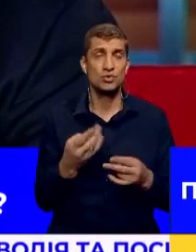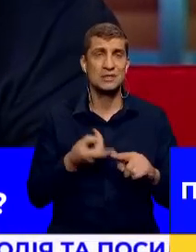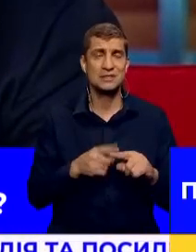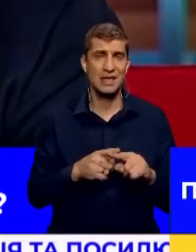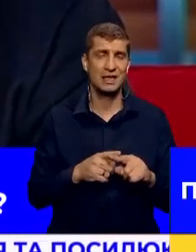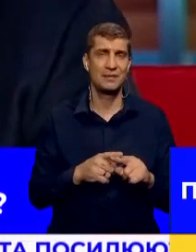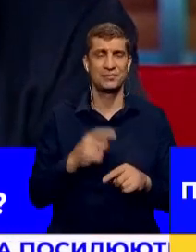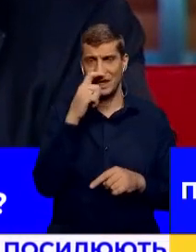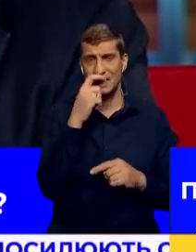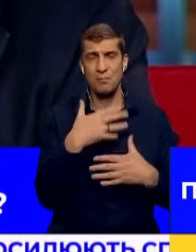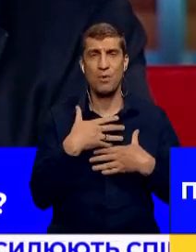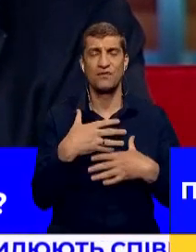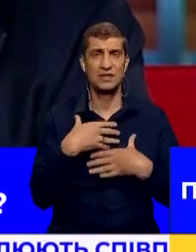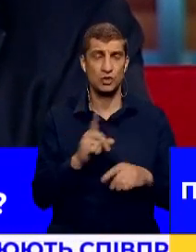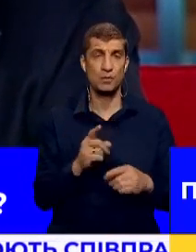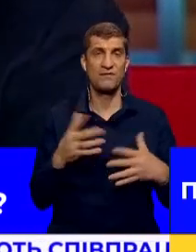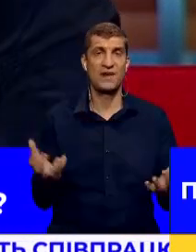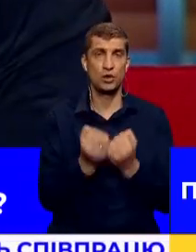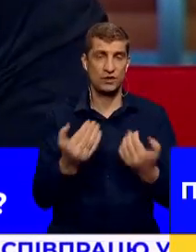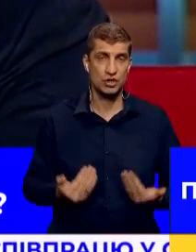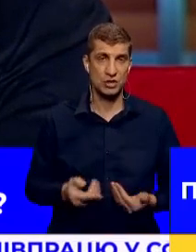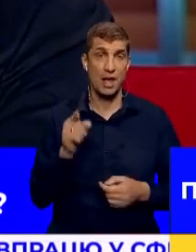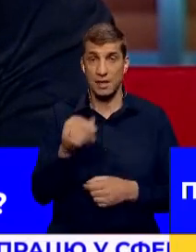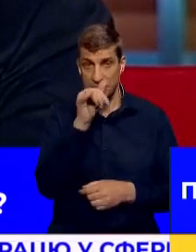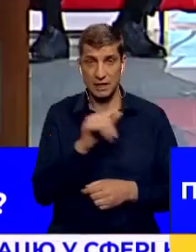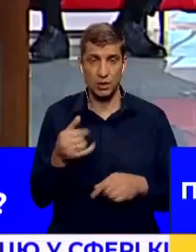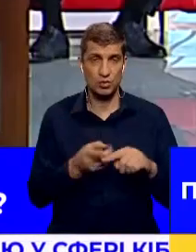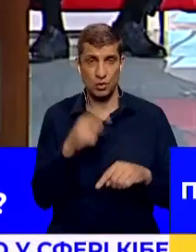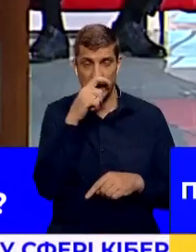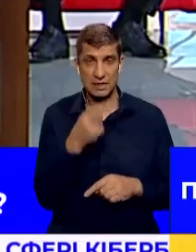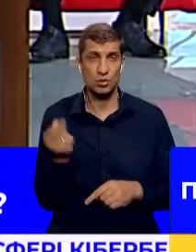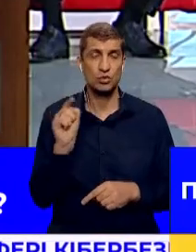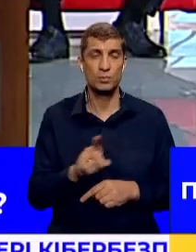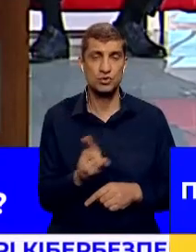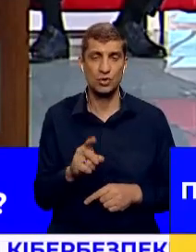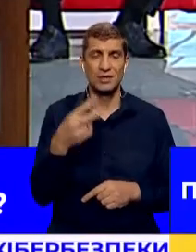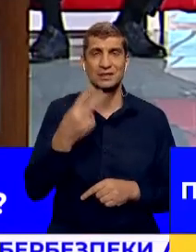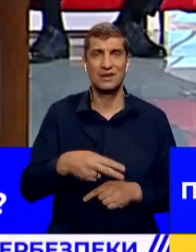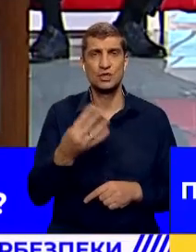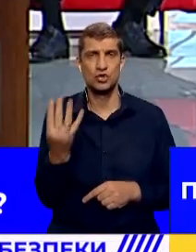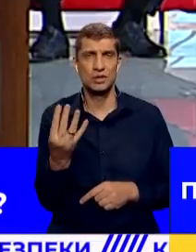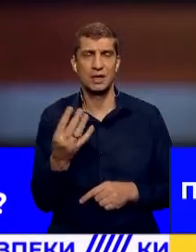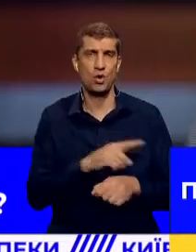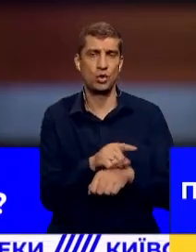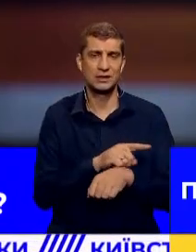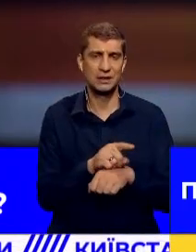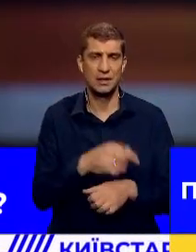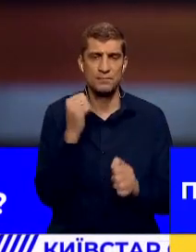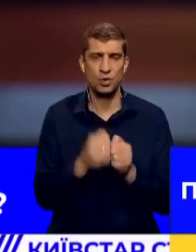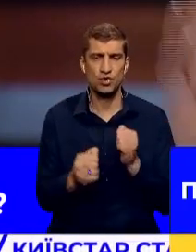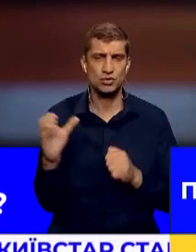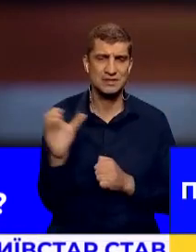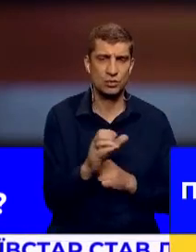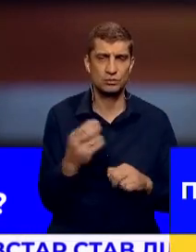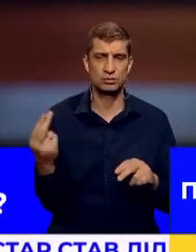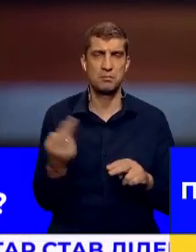Кисень повітря для того, щоб врятувати життя. А їм не дають цього кисню. Тому що 24 години, кожну